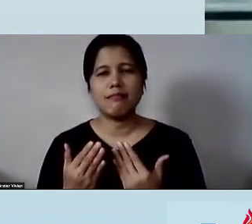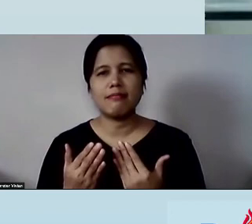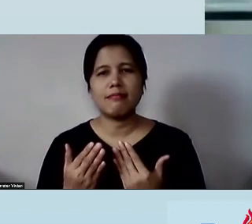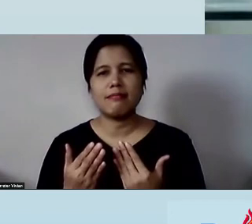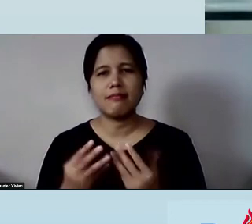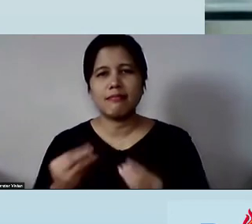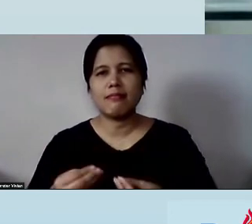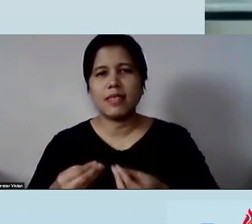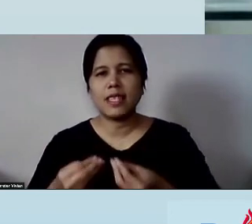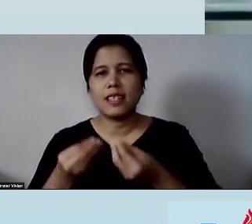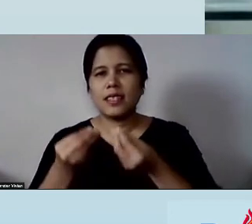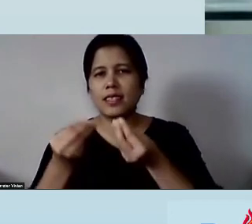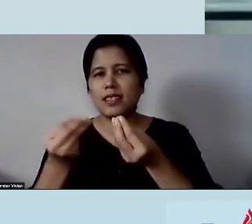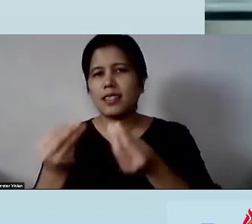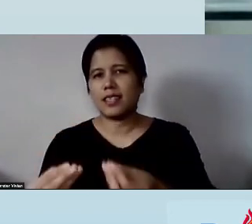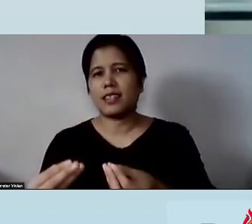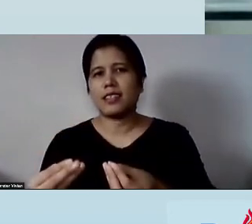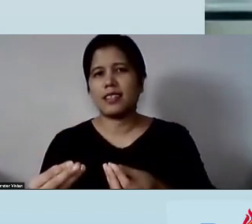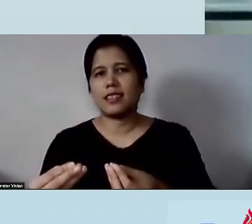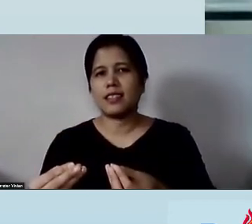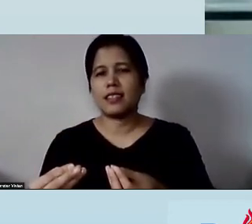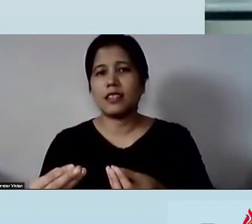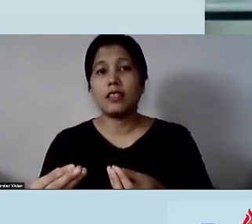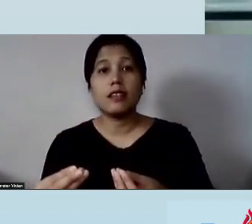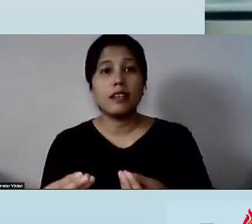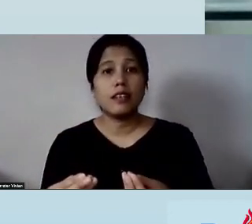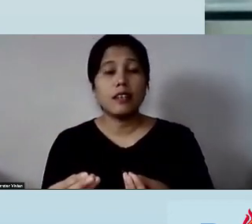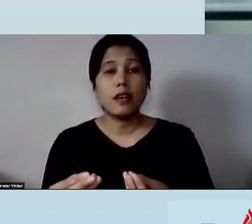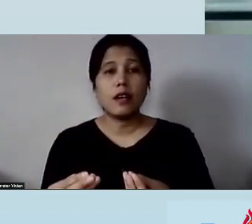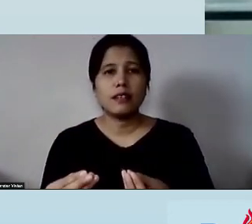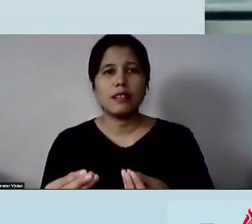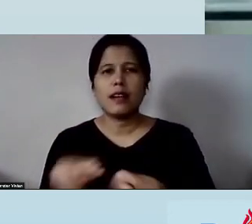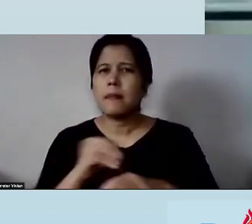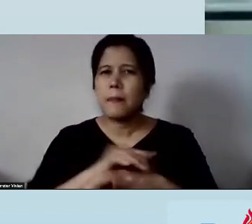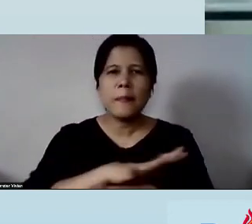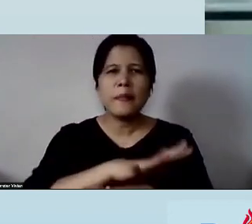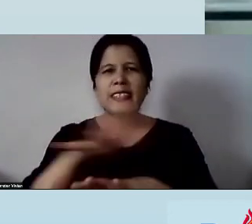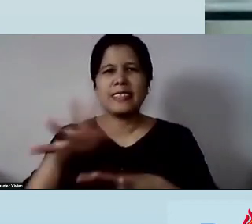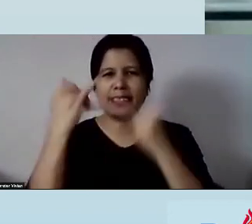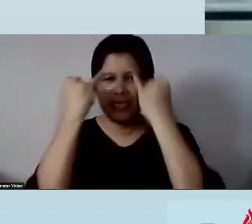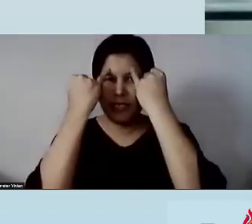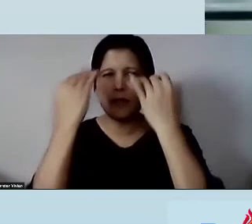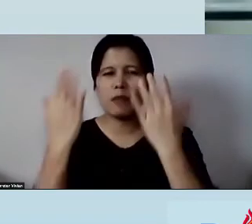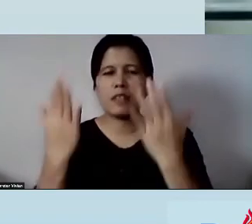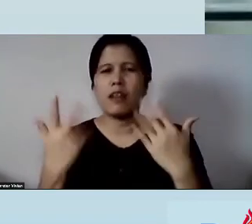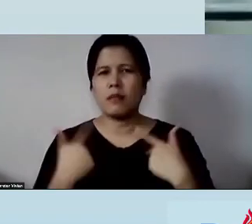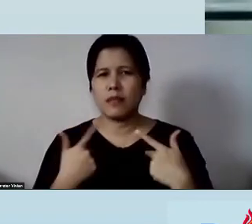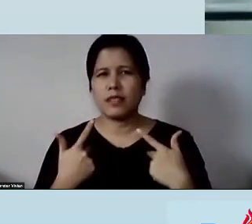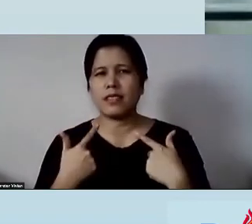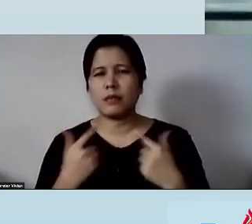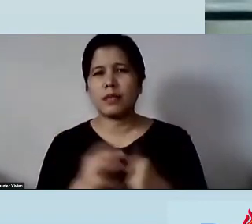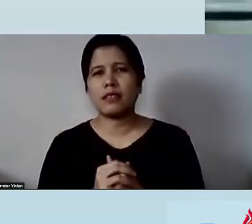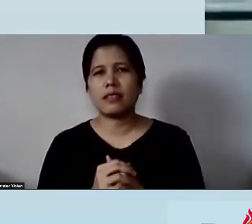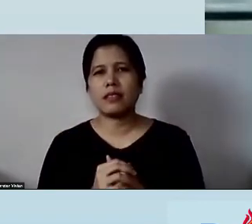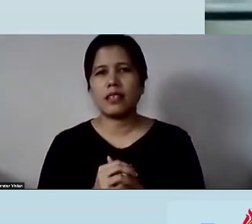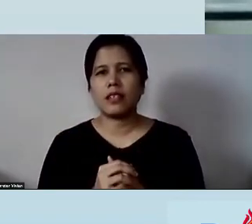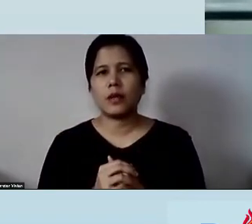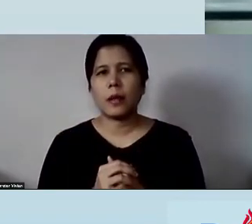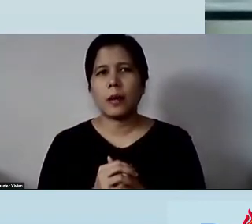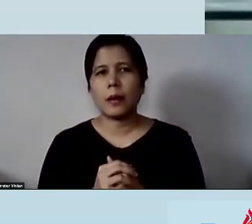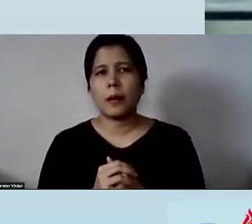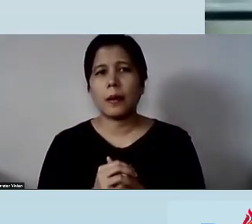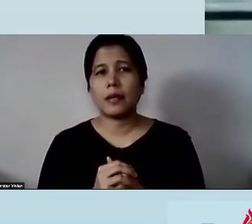bigyan talaga ng massive information drive. At mayroon naman din mga kwantiel. Mayroon naman din tayo